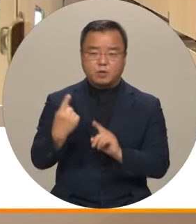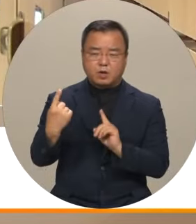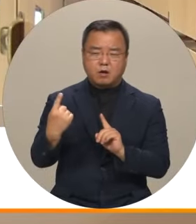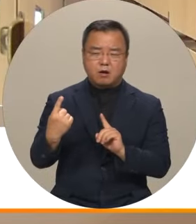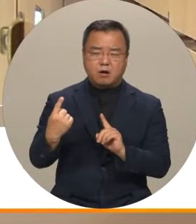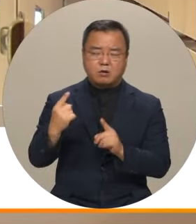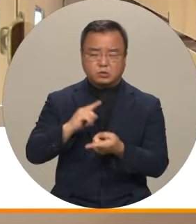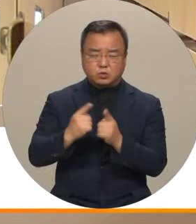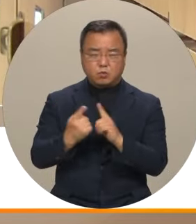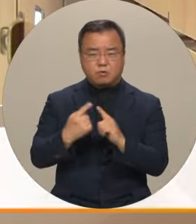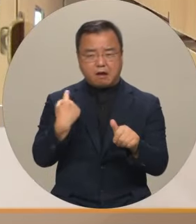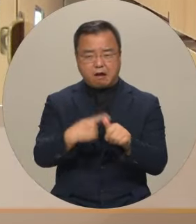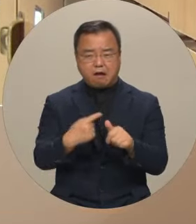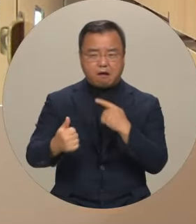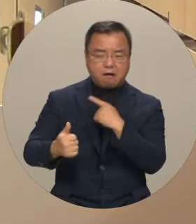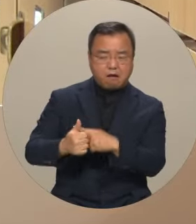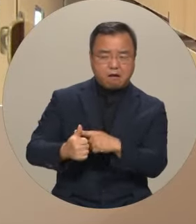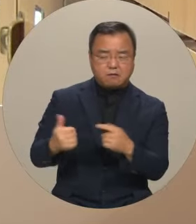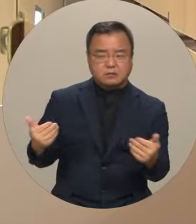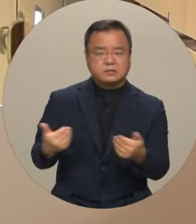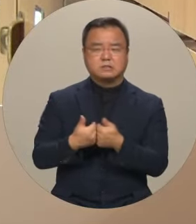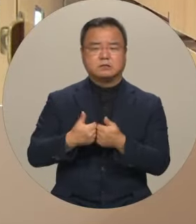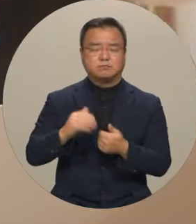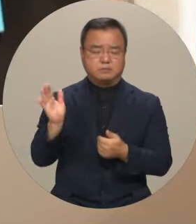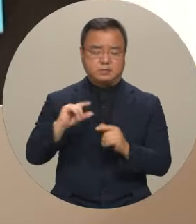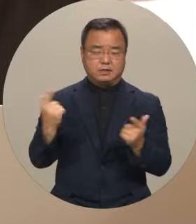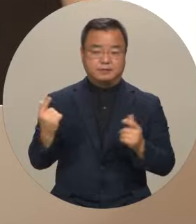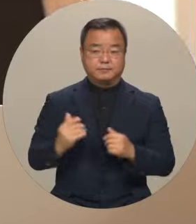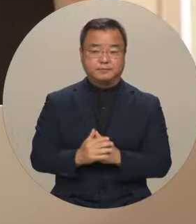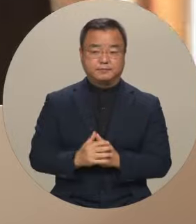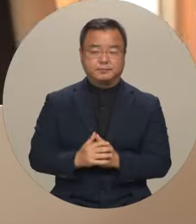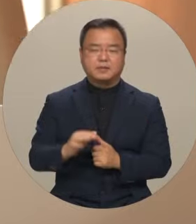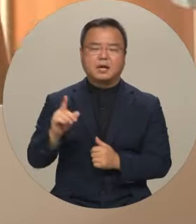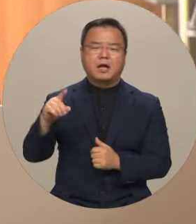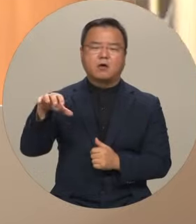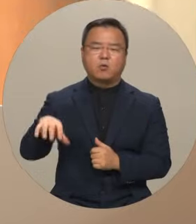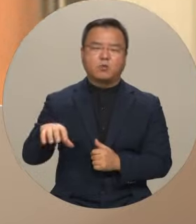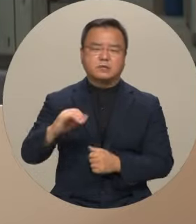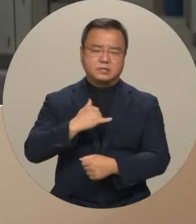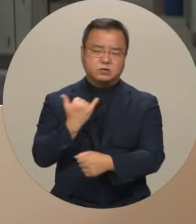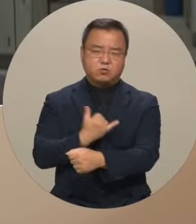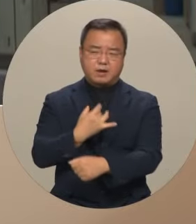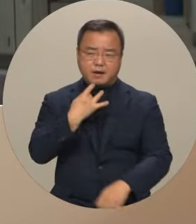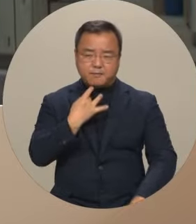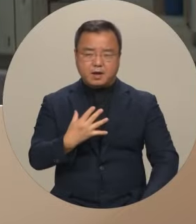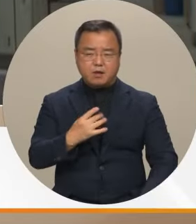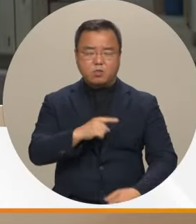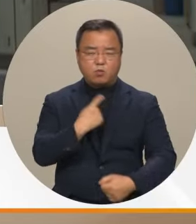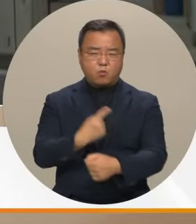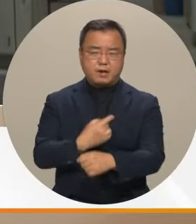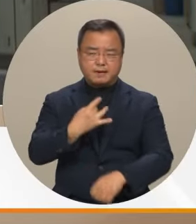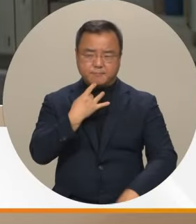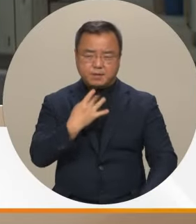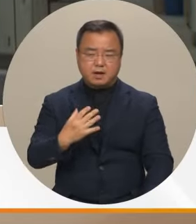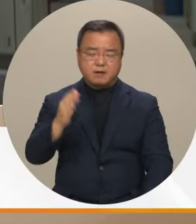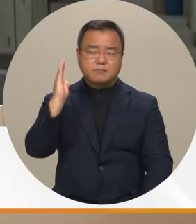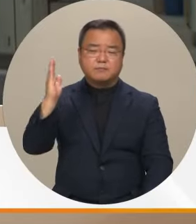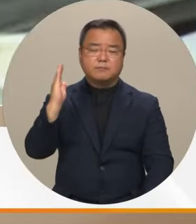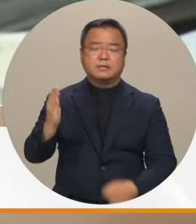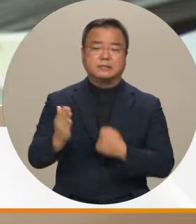싸워야 될 적이 아닙니다음 그래서 한쪽의 인권을 너무 강조하다 권리를 너무 강조하다 보면 다른